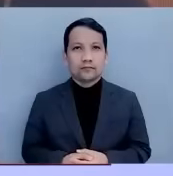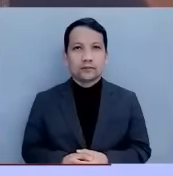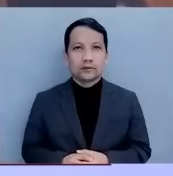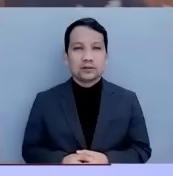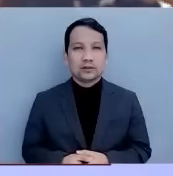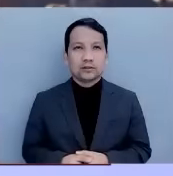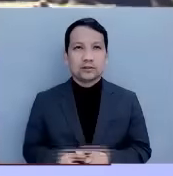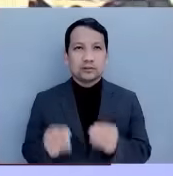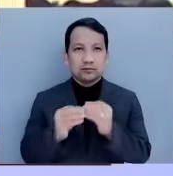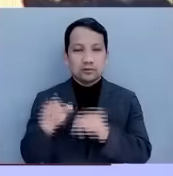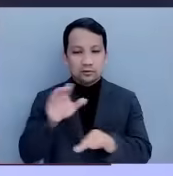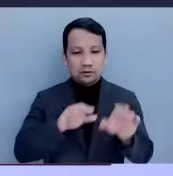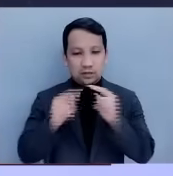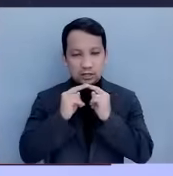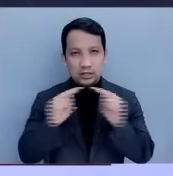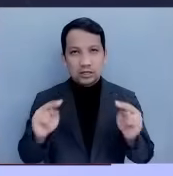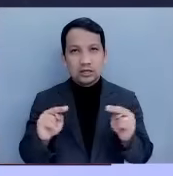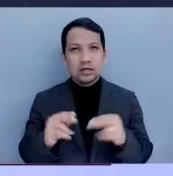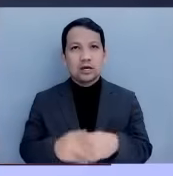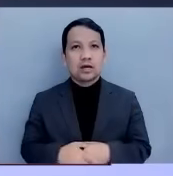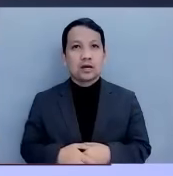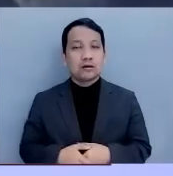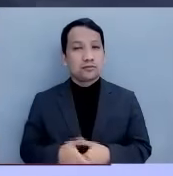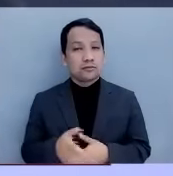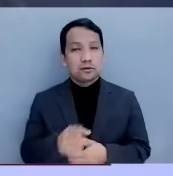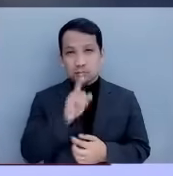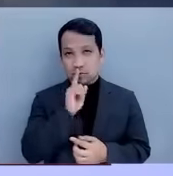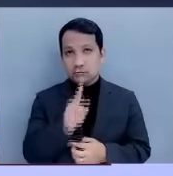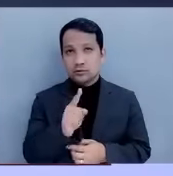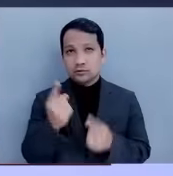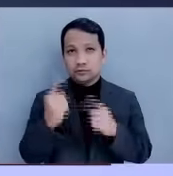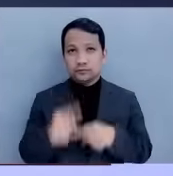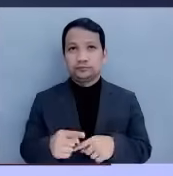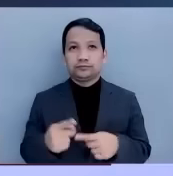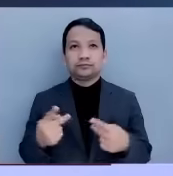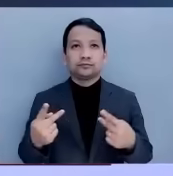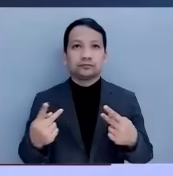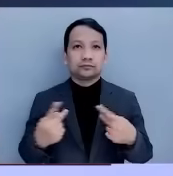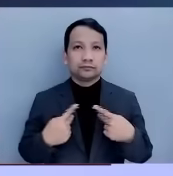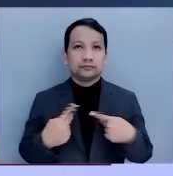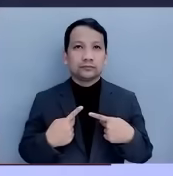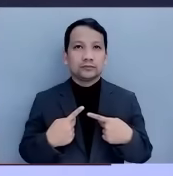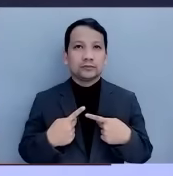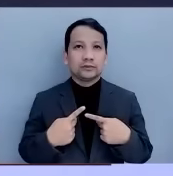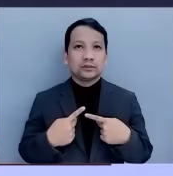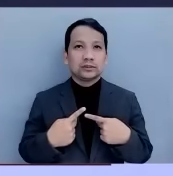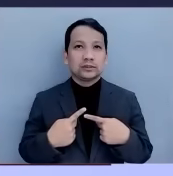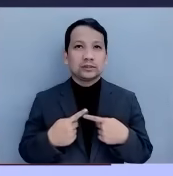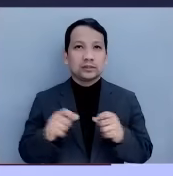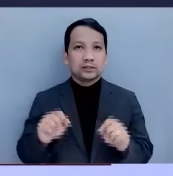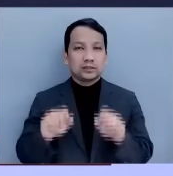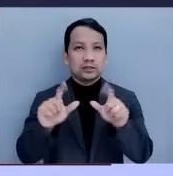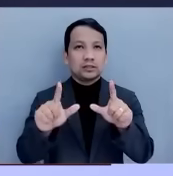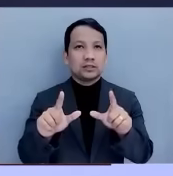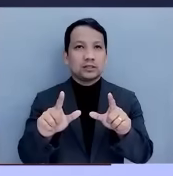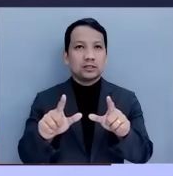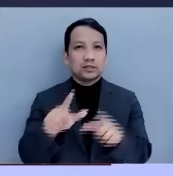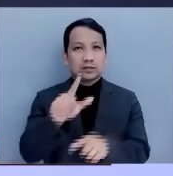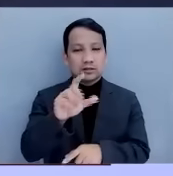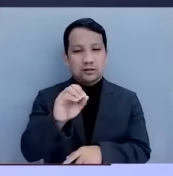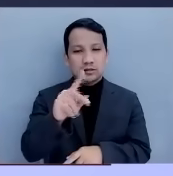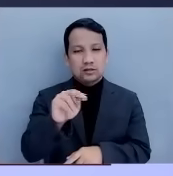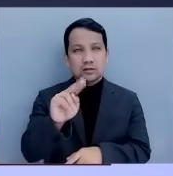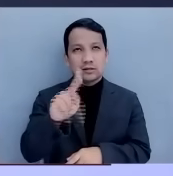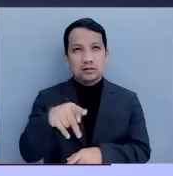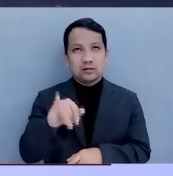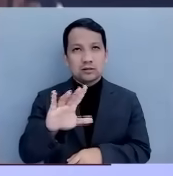Showbiz tonight na tayo! It's confirmed! Magkaka-season 2 ang hit live action series na One